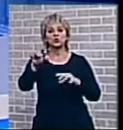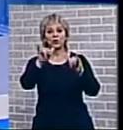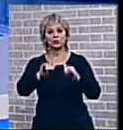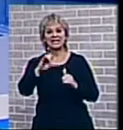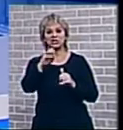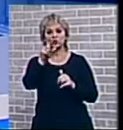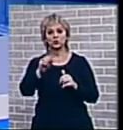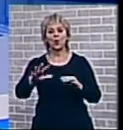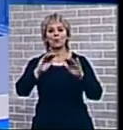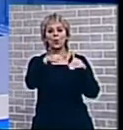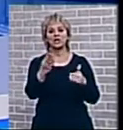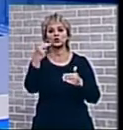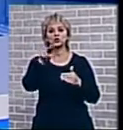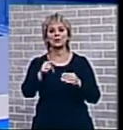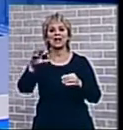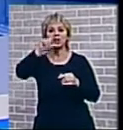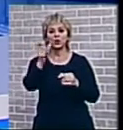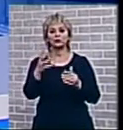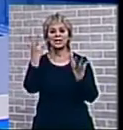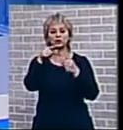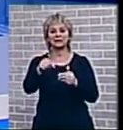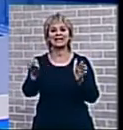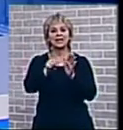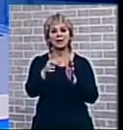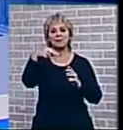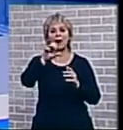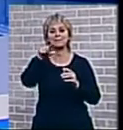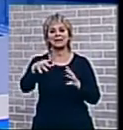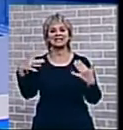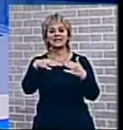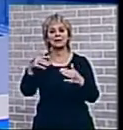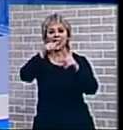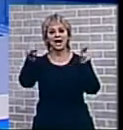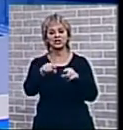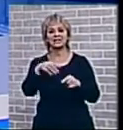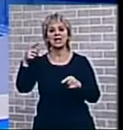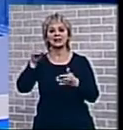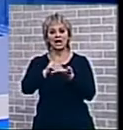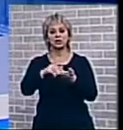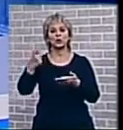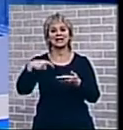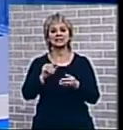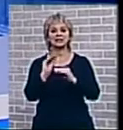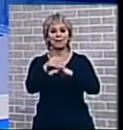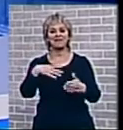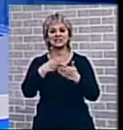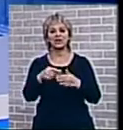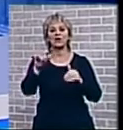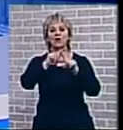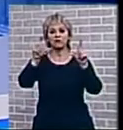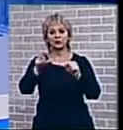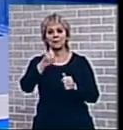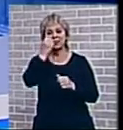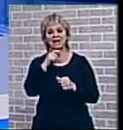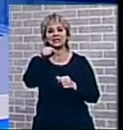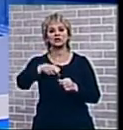музее ЗОО «Море в шторм», «Лунная ночь» и «Гибель Помпеи». Собрать картины из Таганрога и Краснодара, добавив работы из своих фондов, удалось